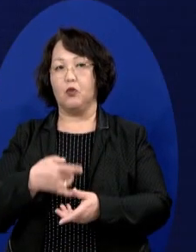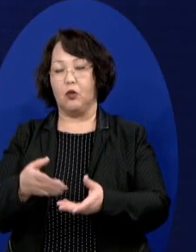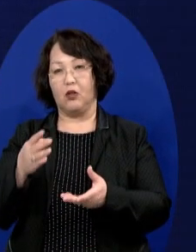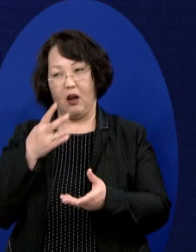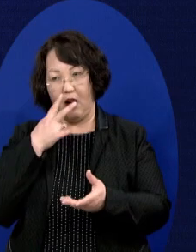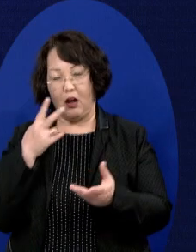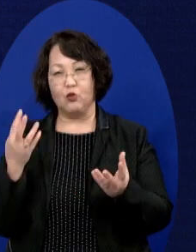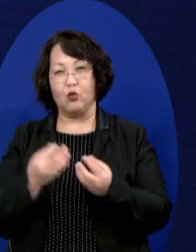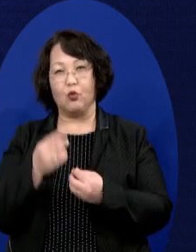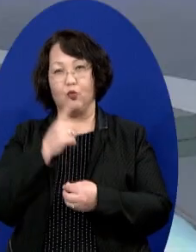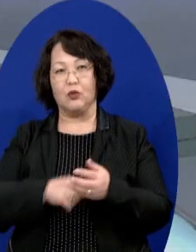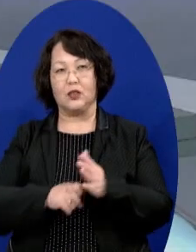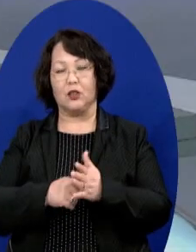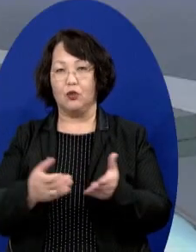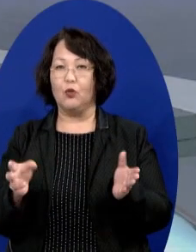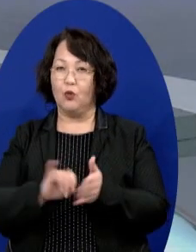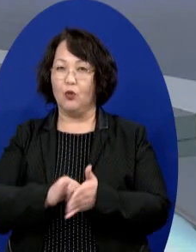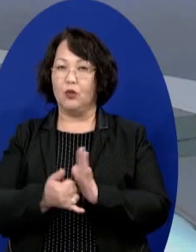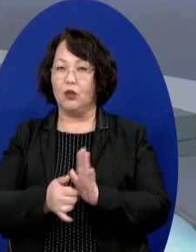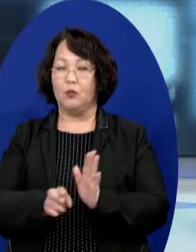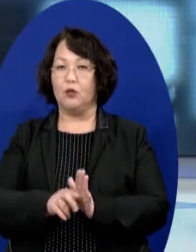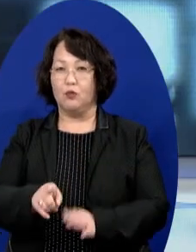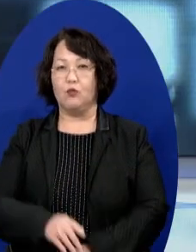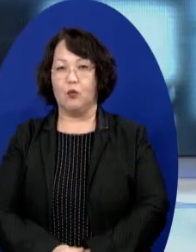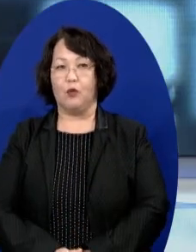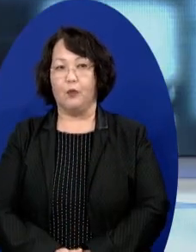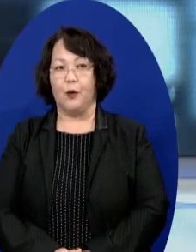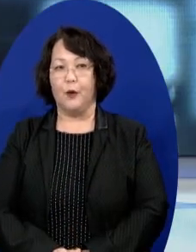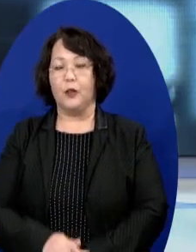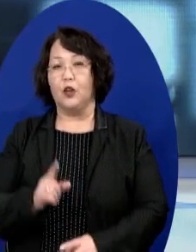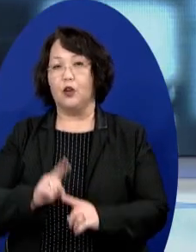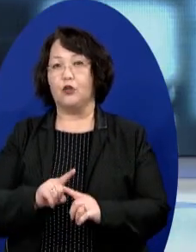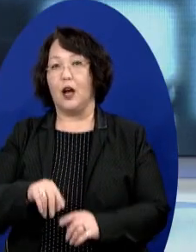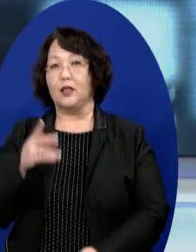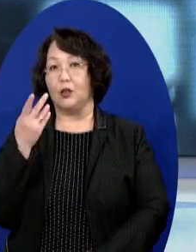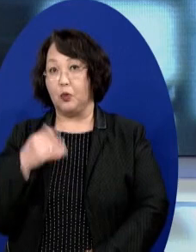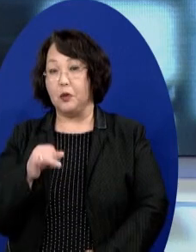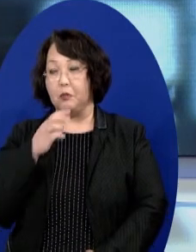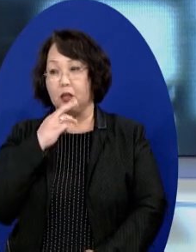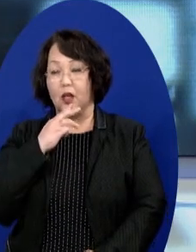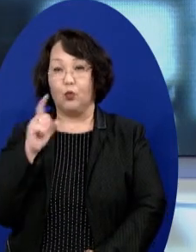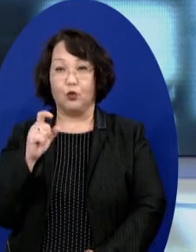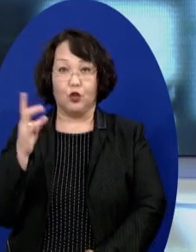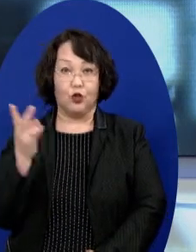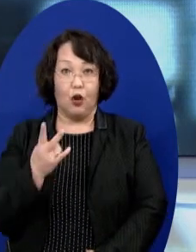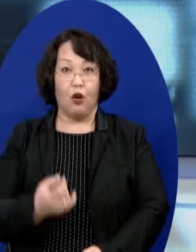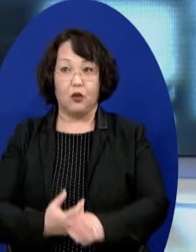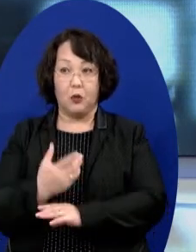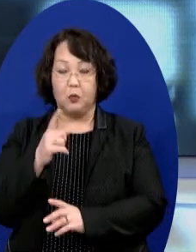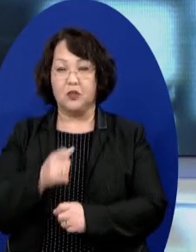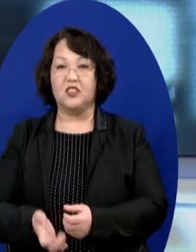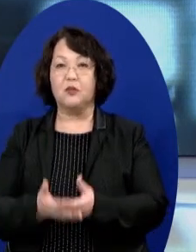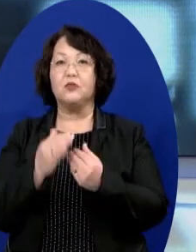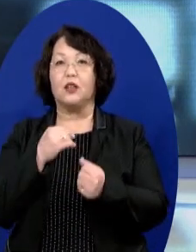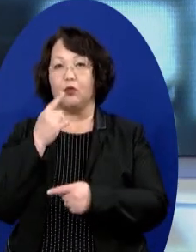байна гэдэг бол энэ тоо үзүүлэлтээс дарагдж байгаа. За баярлалаа Сүхбаатар. За өнөөдөр хөдөө аж ахуйн болонд манай сэтгүүл Сүхбаатар та бүхэнд хүнсний ногооны урамшуулын талаар мэдээлэл өглөө.